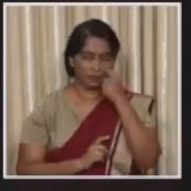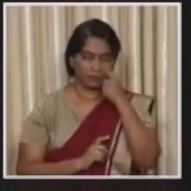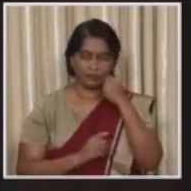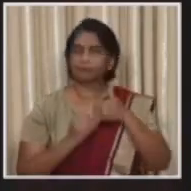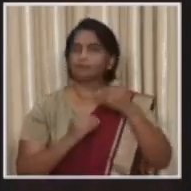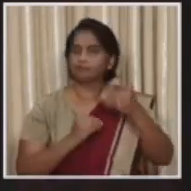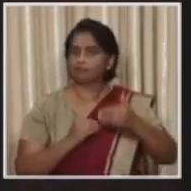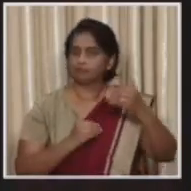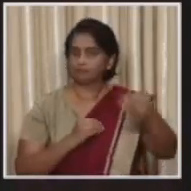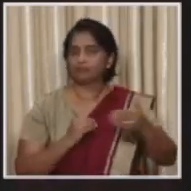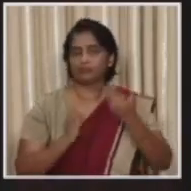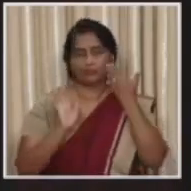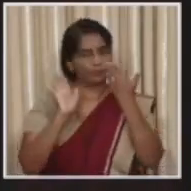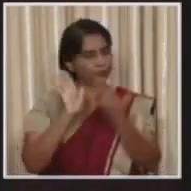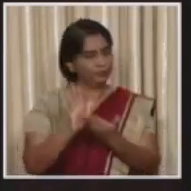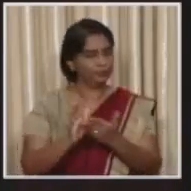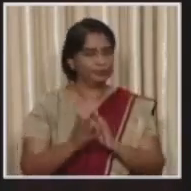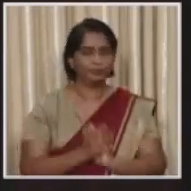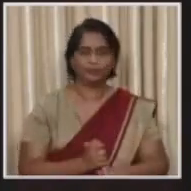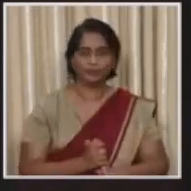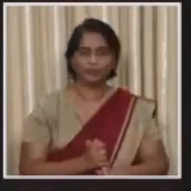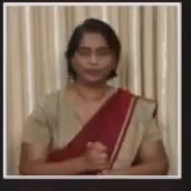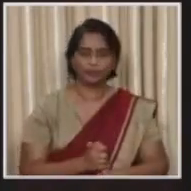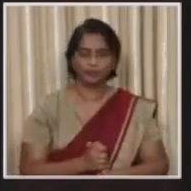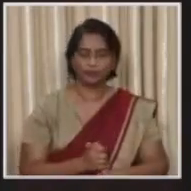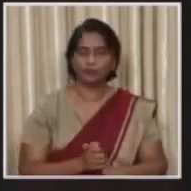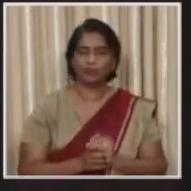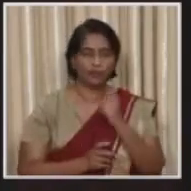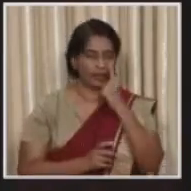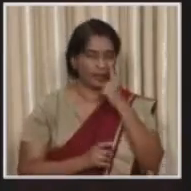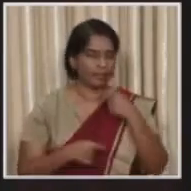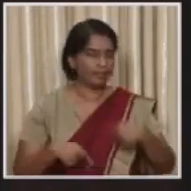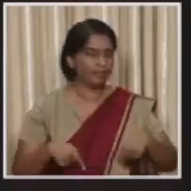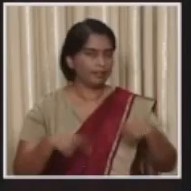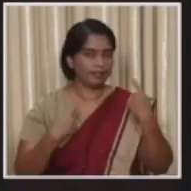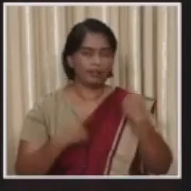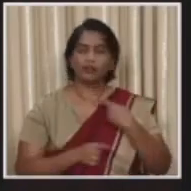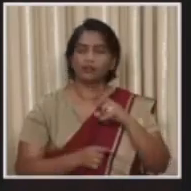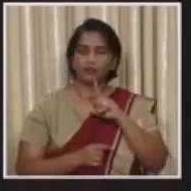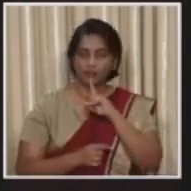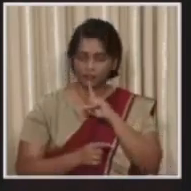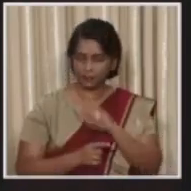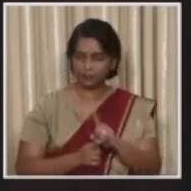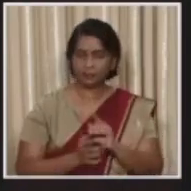දිගින් දිගටම ඉදිරිපත් වුණා. එක තර්කයකින් කියවුනේ